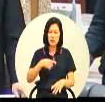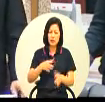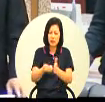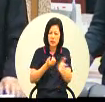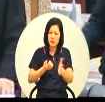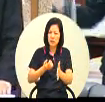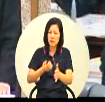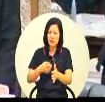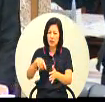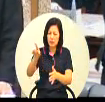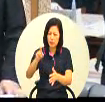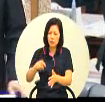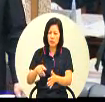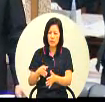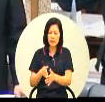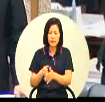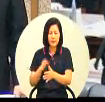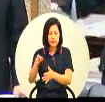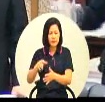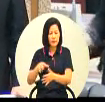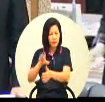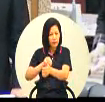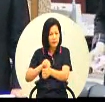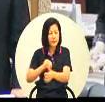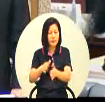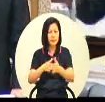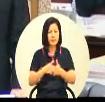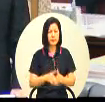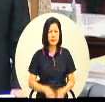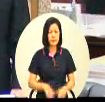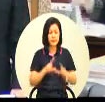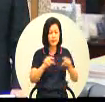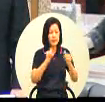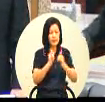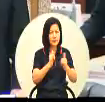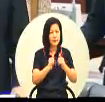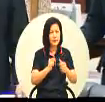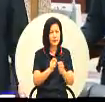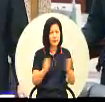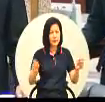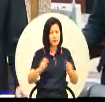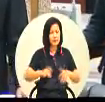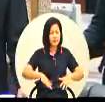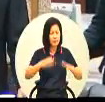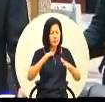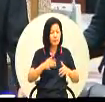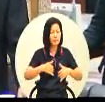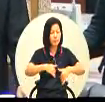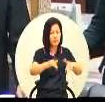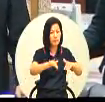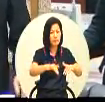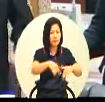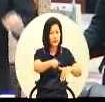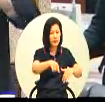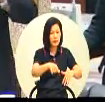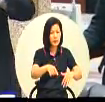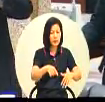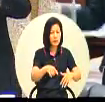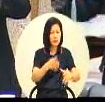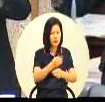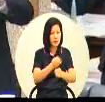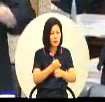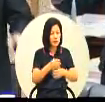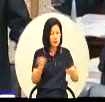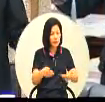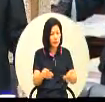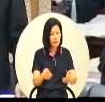长，我们大社仁武区永红巷到底什么时候才要施工呢？局长，